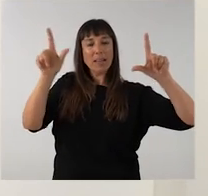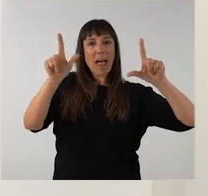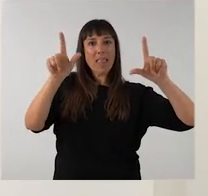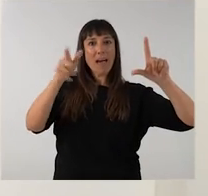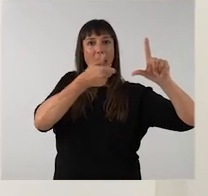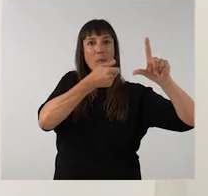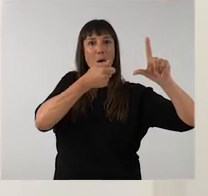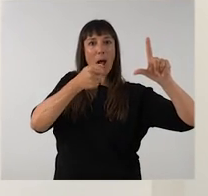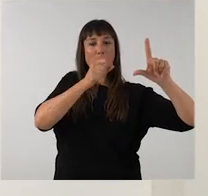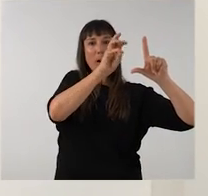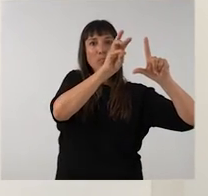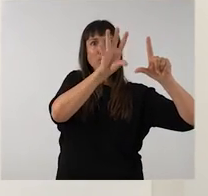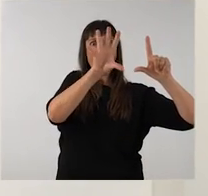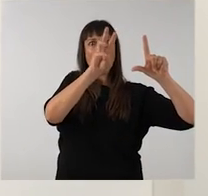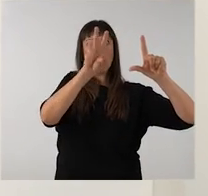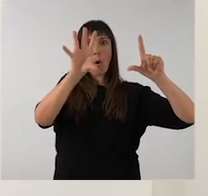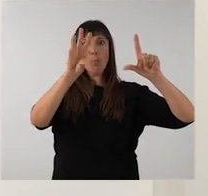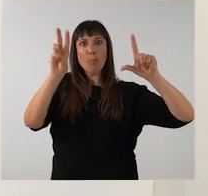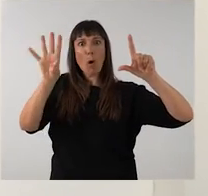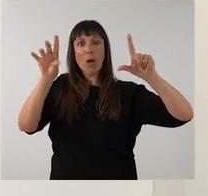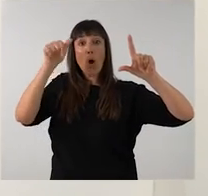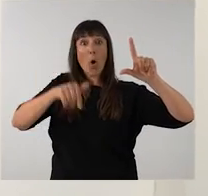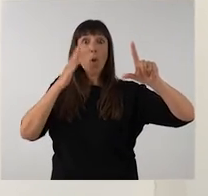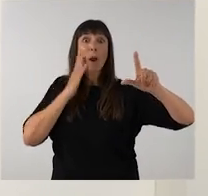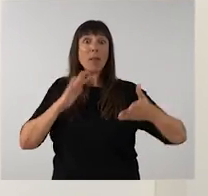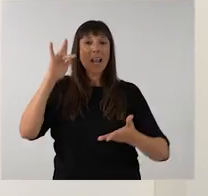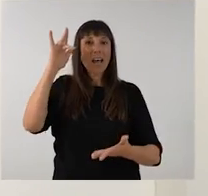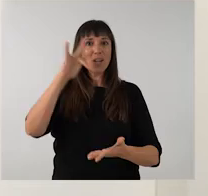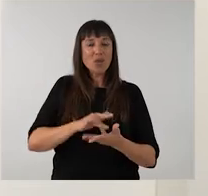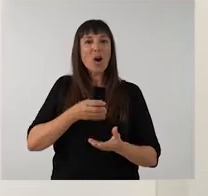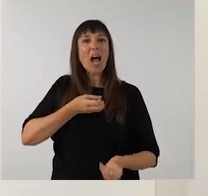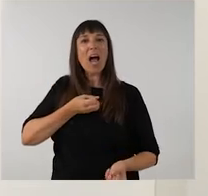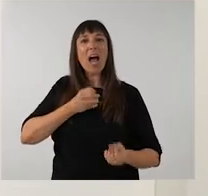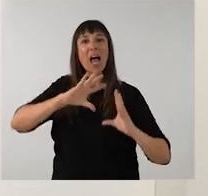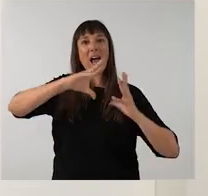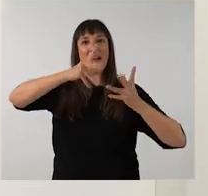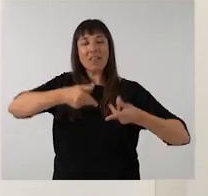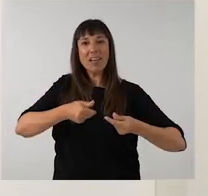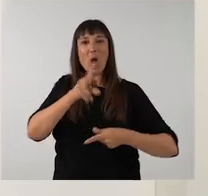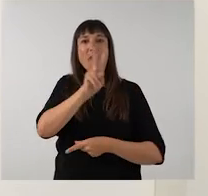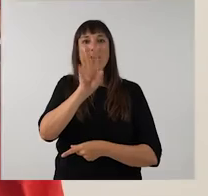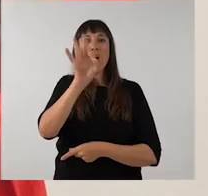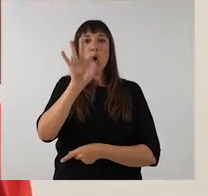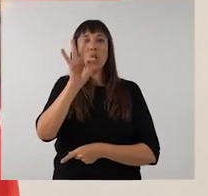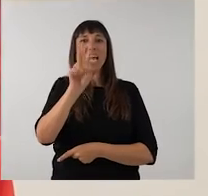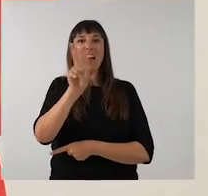informatius, l'actualitat, passant a través de programes de la televisió. Llavors, aquest matí, en els